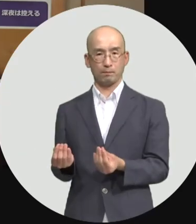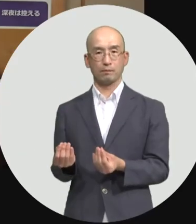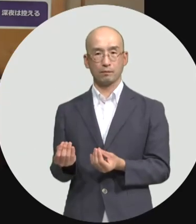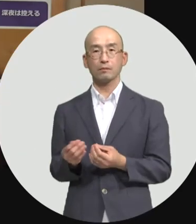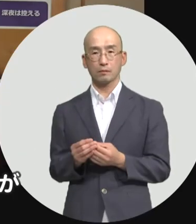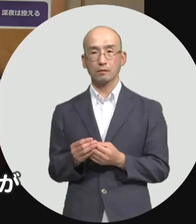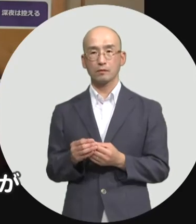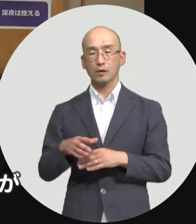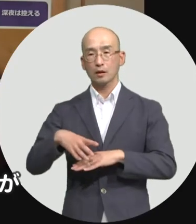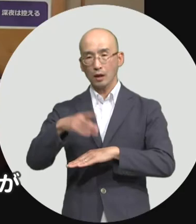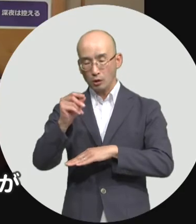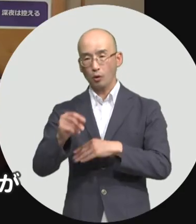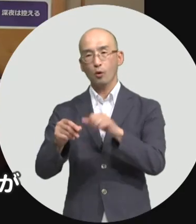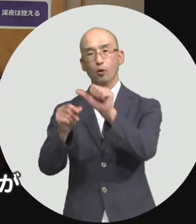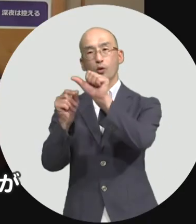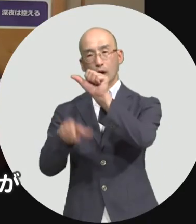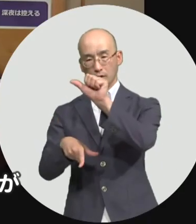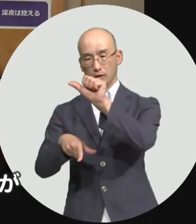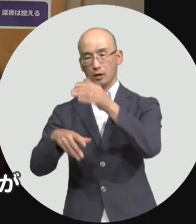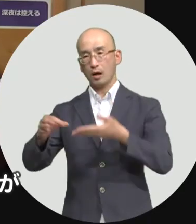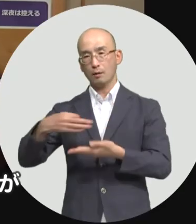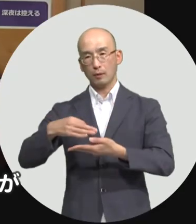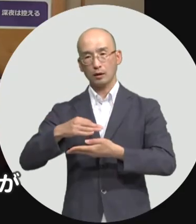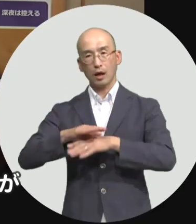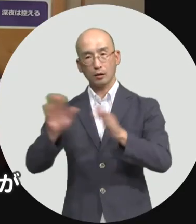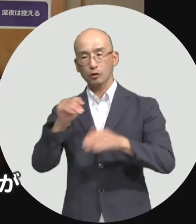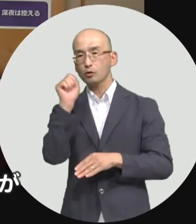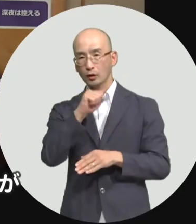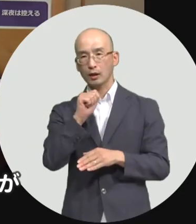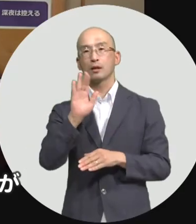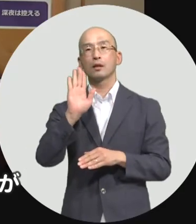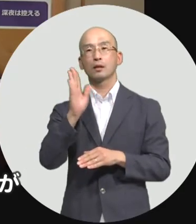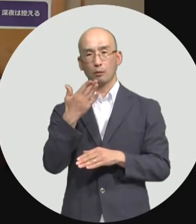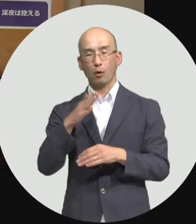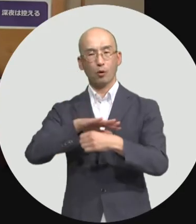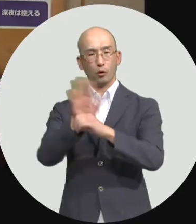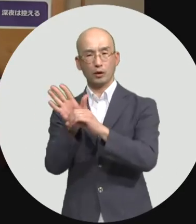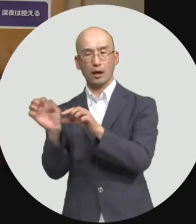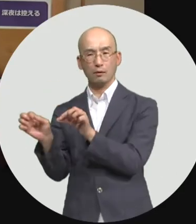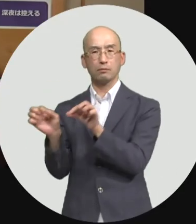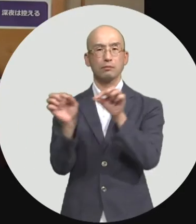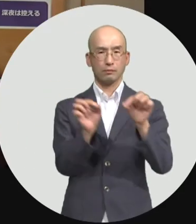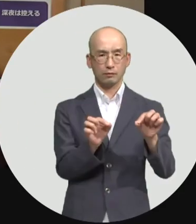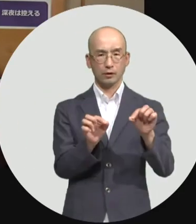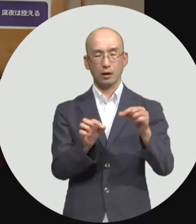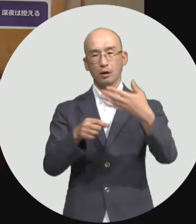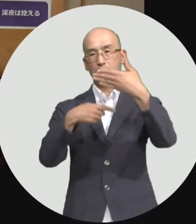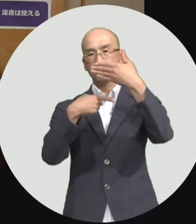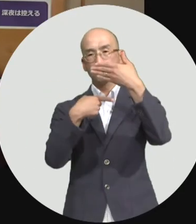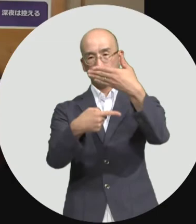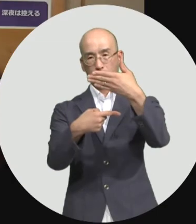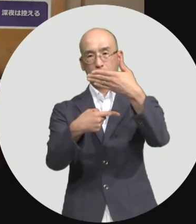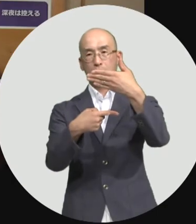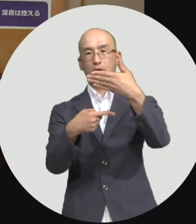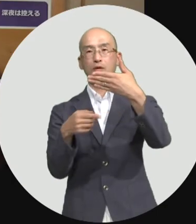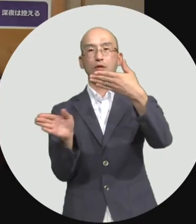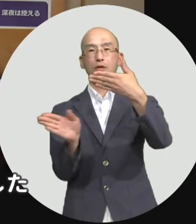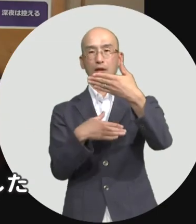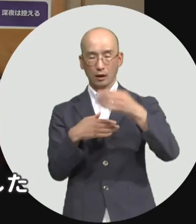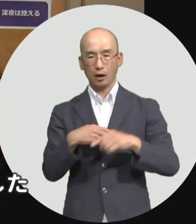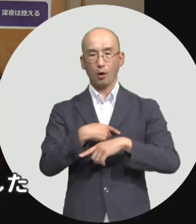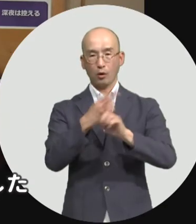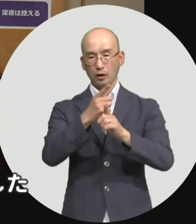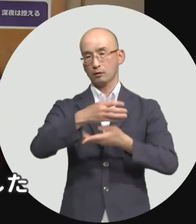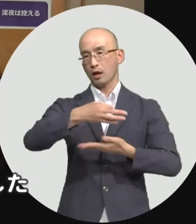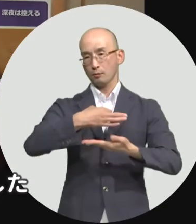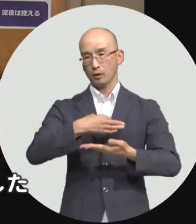ども、まあ、当初は5月に販売する予定だったんですけれども、コロナウイルス感染症の影響もございまして、この度9月